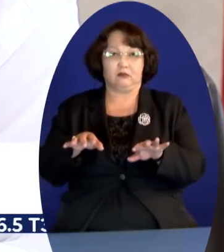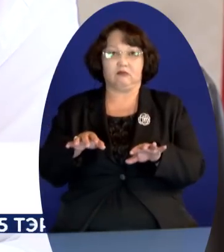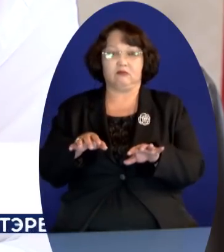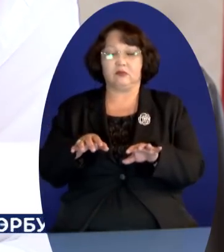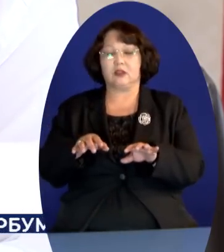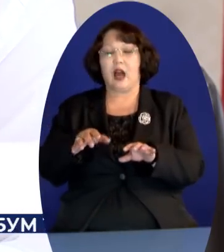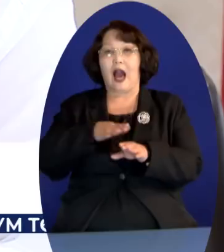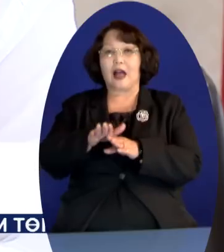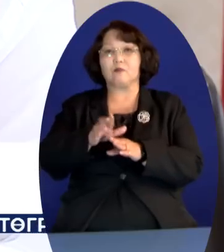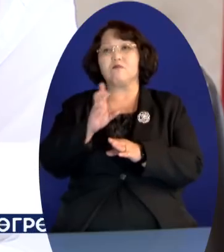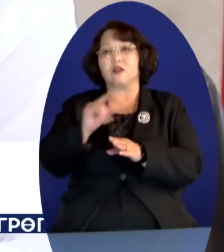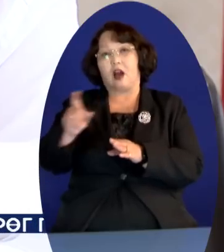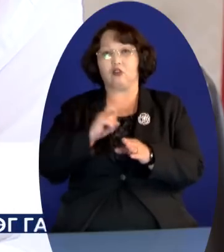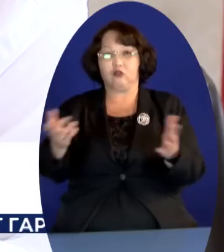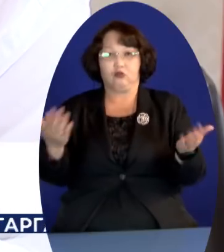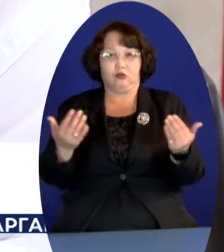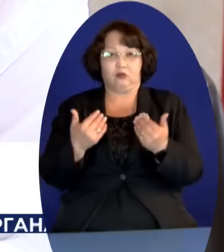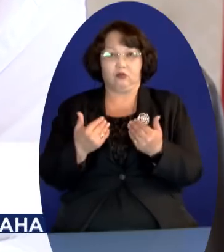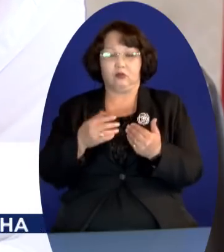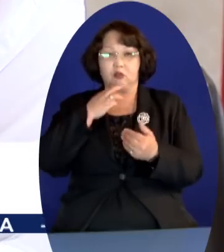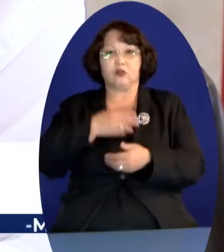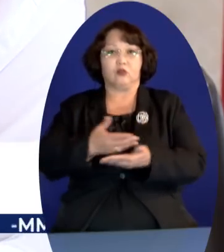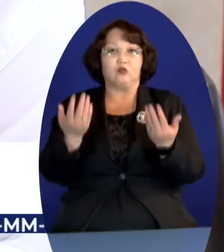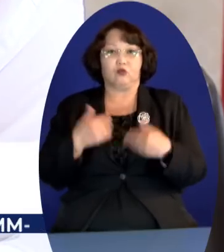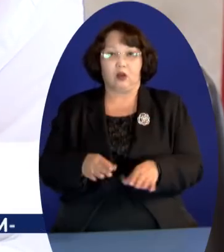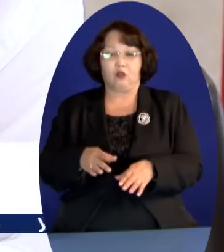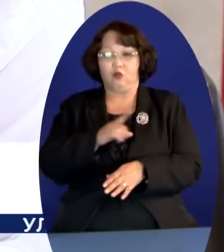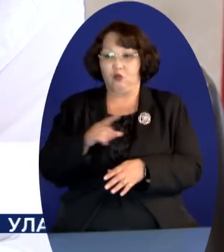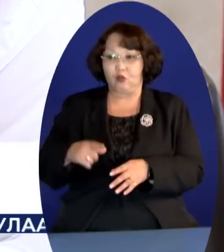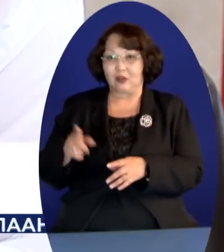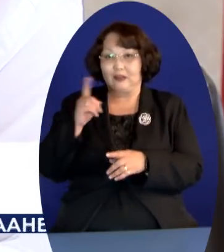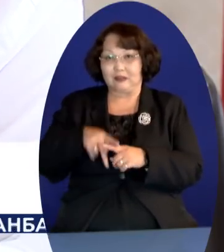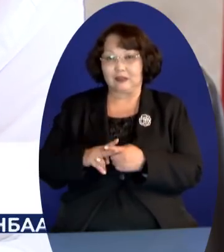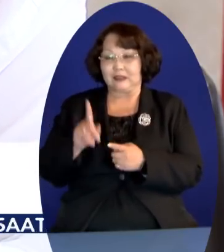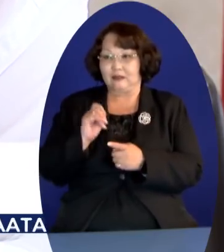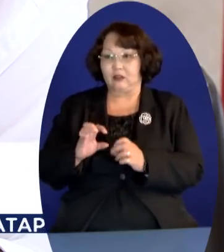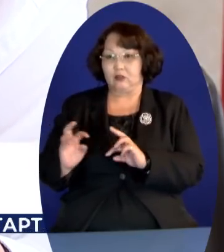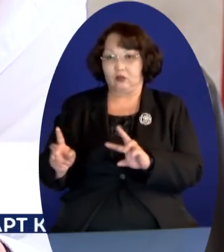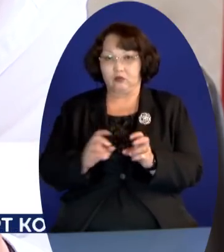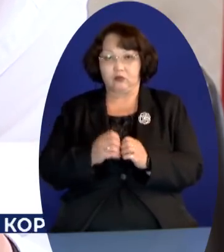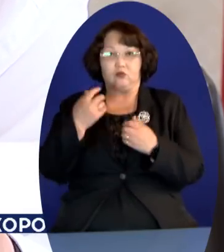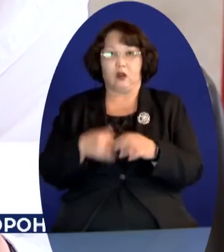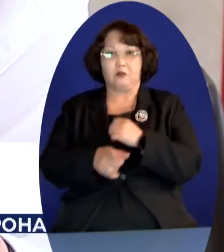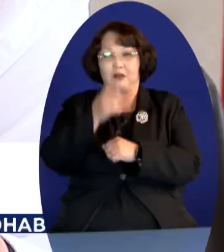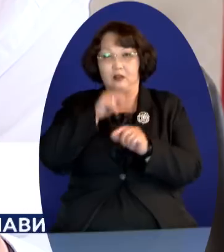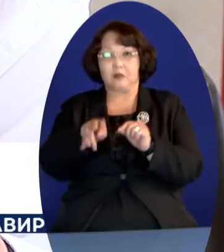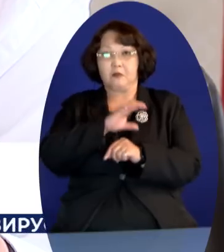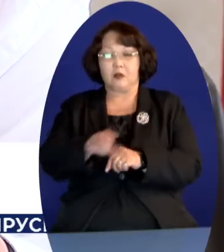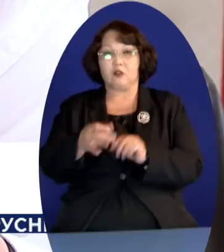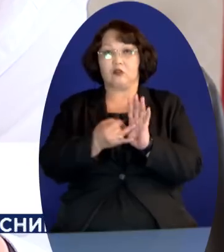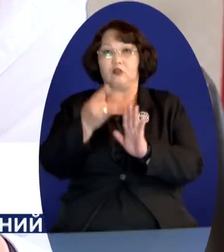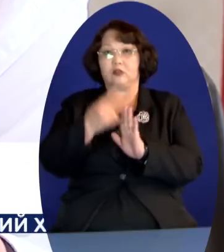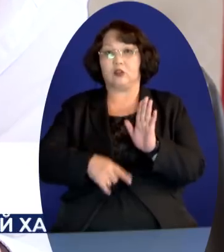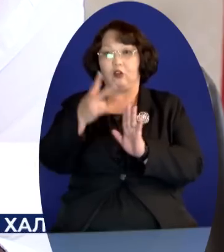албан бичгээр ирүүлэхийг мэдгдсэн байна. За энэ өөртөө хий засвар үйлчилгээ хийсний дараа мэрэгжлийн тэн байгууллага 7 сарын 29-ний өдрөөс